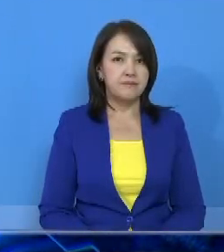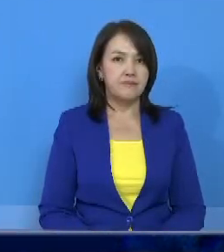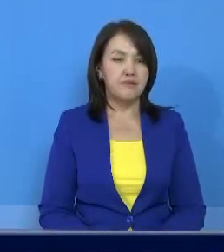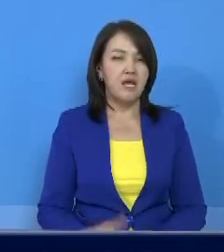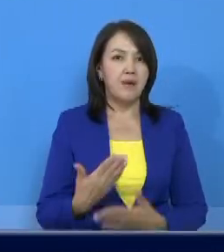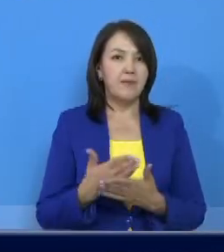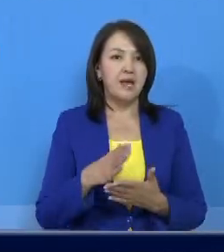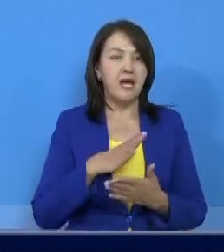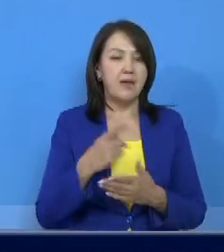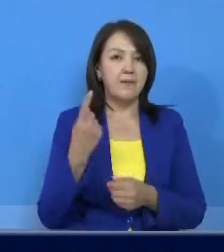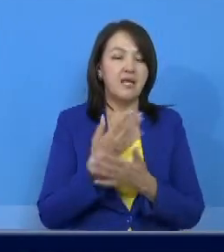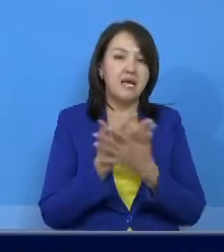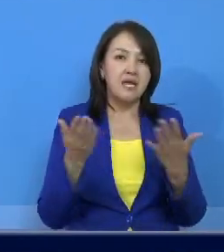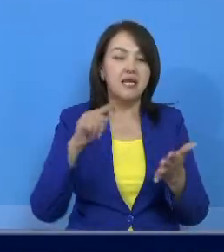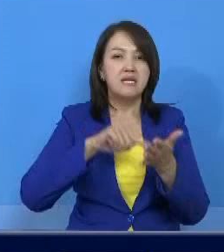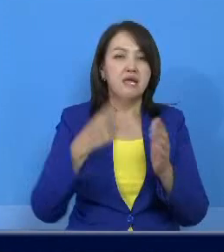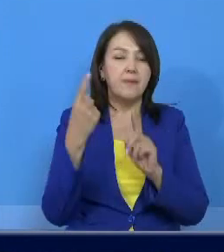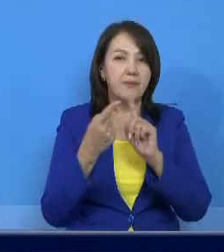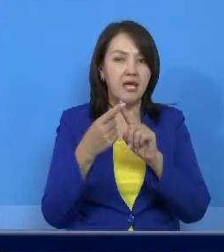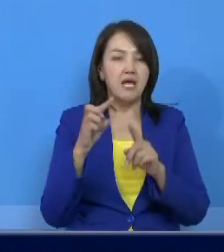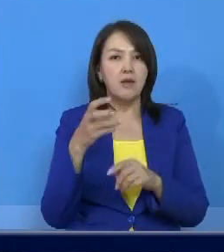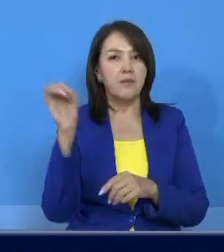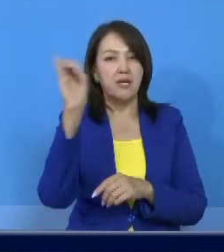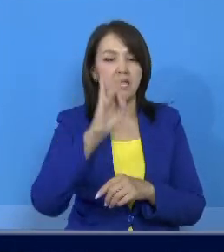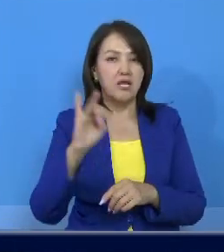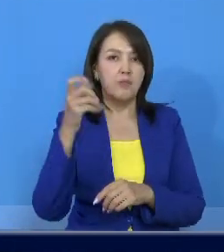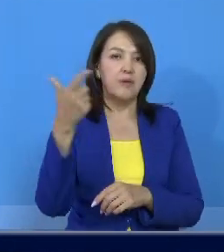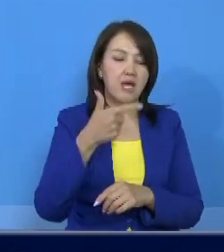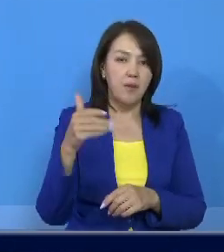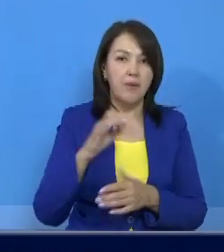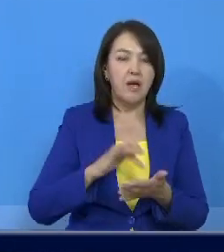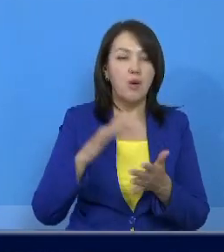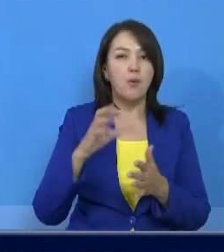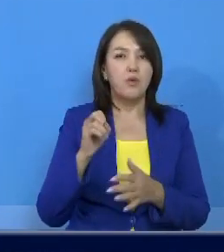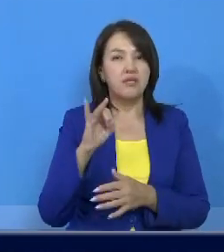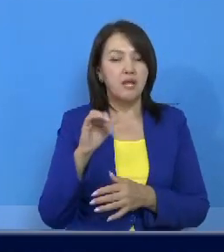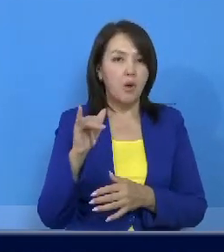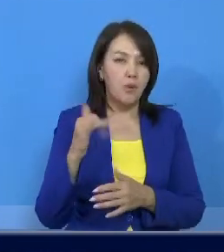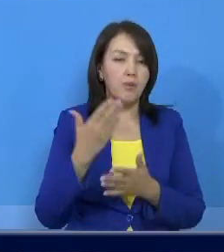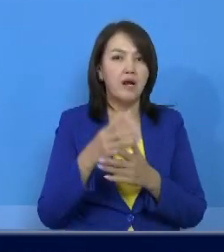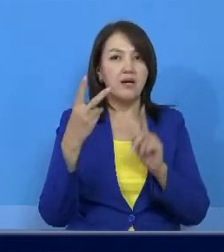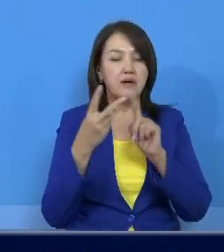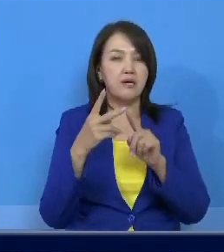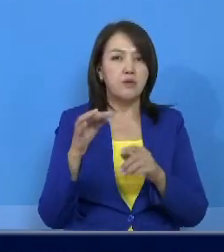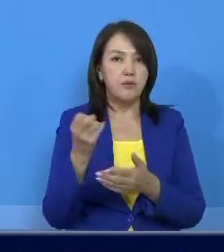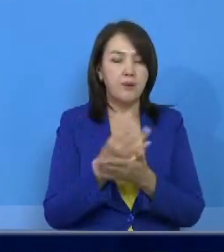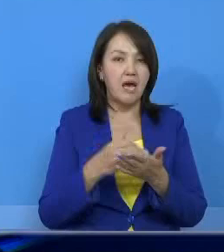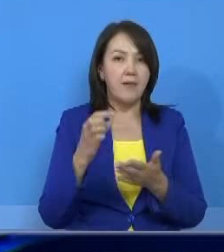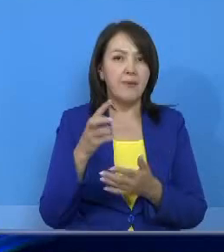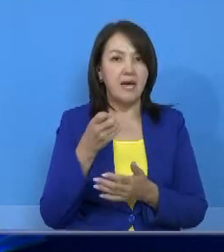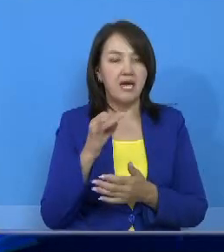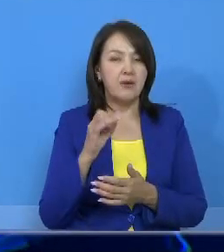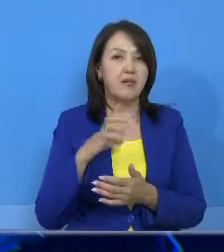Перед собой поставил несколько целей. Первая – пропаганда исторического и географического центра страны Улытау. Вторая – сбор данных об